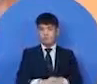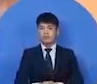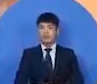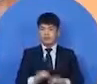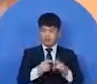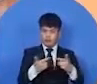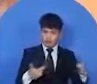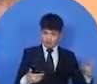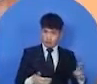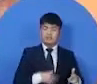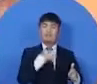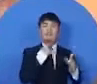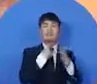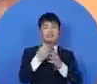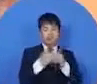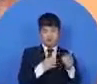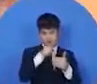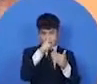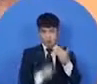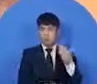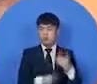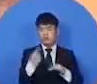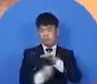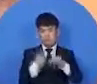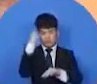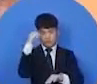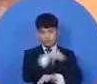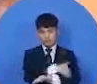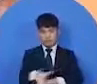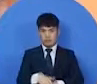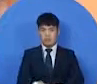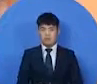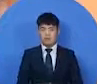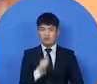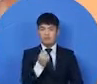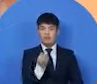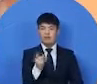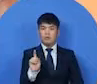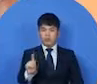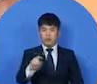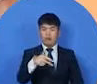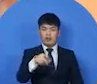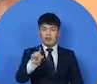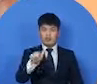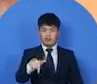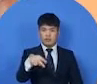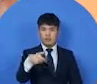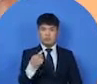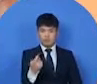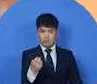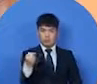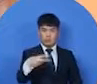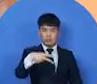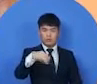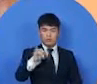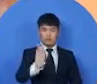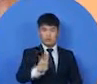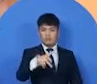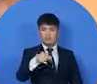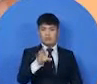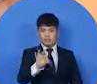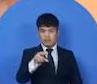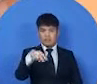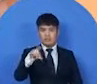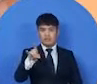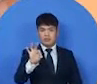꼭 킬로 전 개체와 더불어 전시 연계 체험 프로그램을 운영합니다 이번 전시에는 화조도 화 적도 십장생도 채